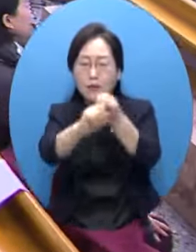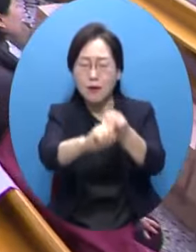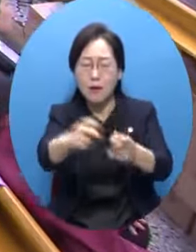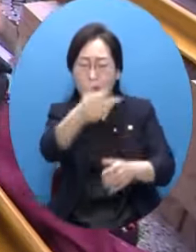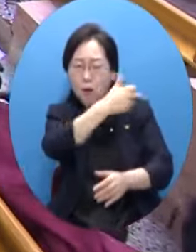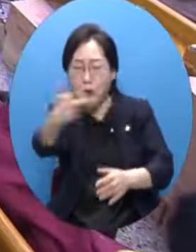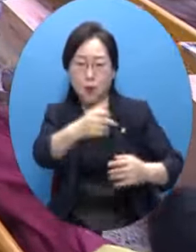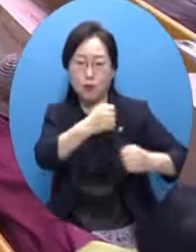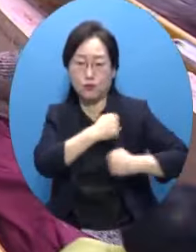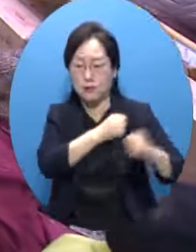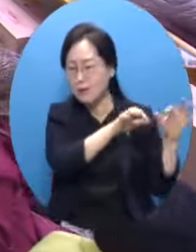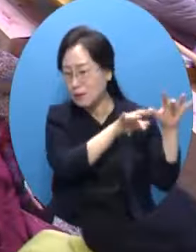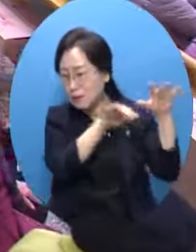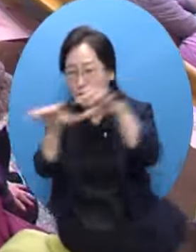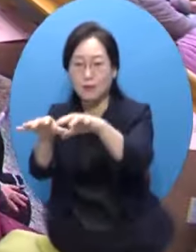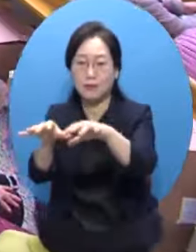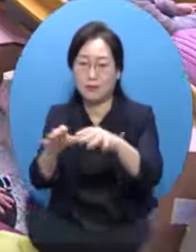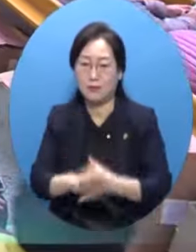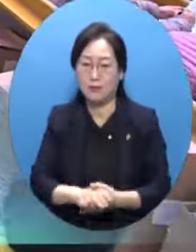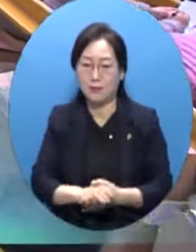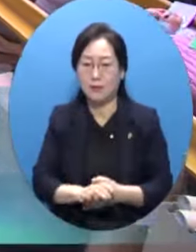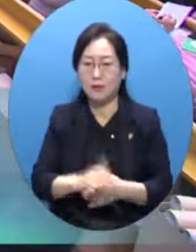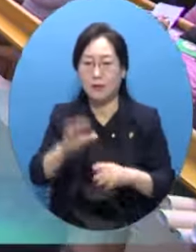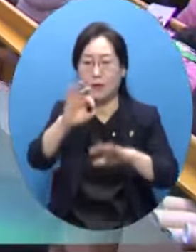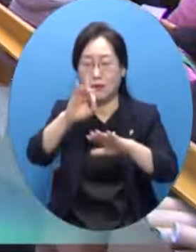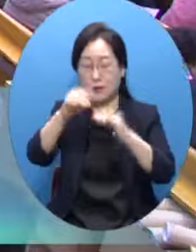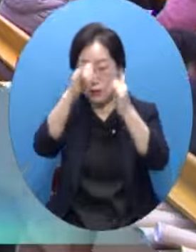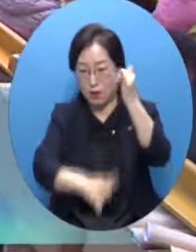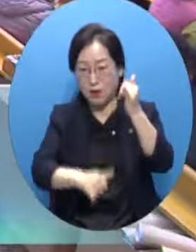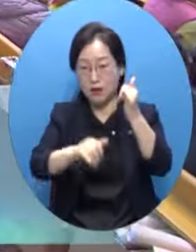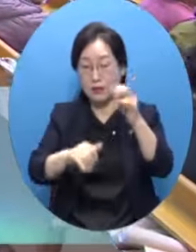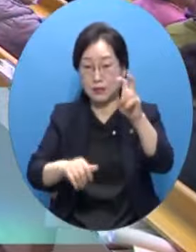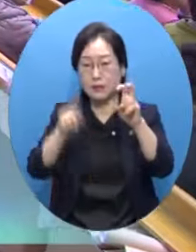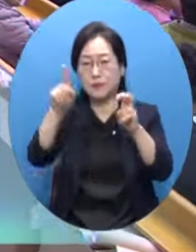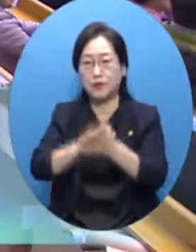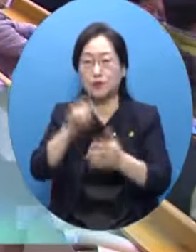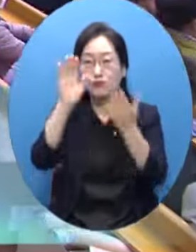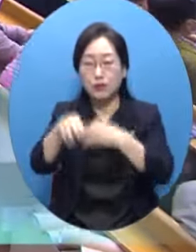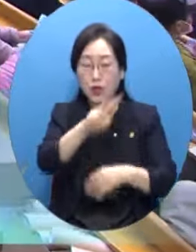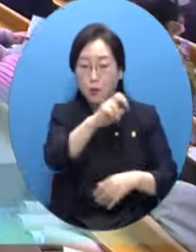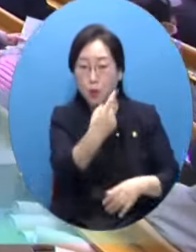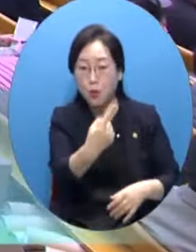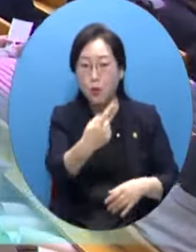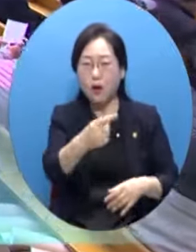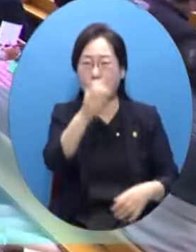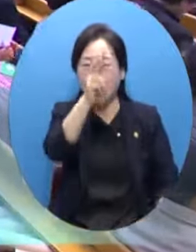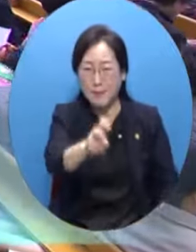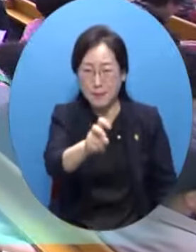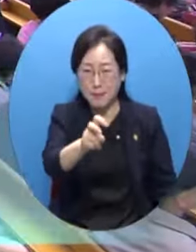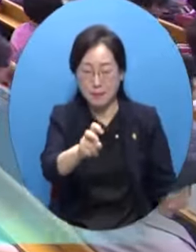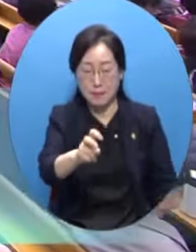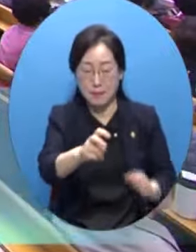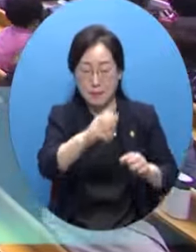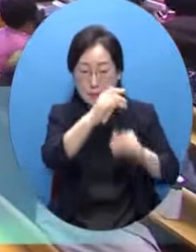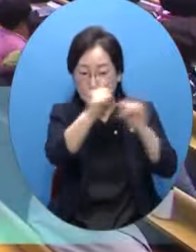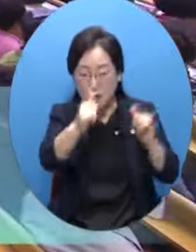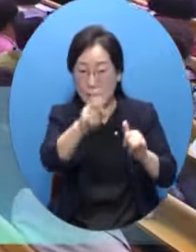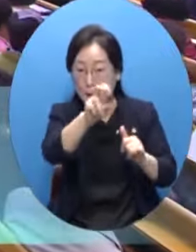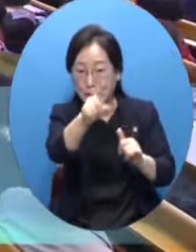유다 왕국을 침공했습니다. 역대하 1장 1절입니다. 그 후에 모압 자손과 암몬 자손들이 마온 사람들과 함께